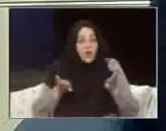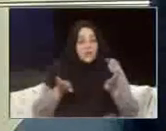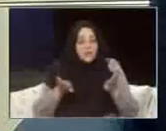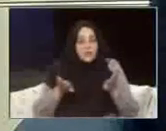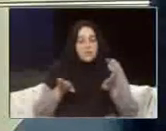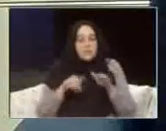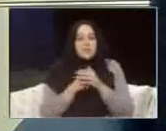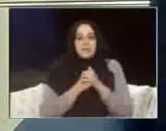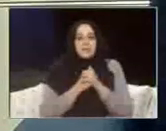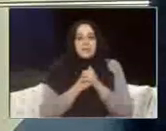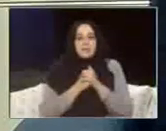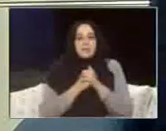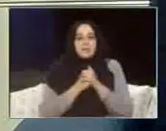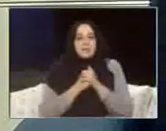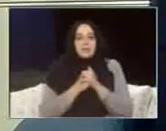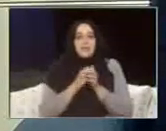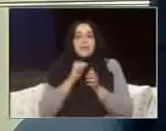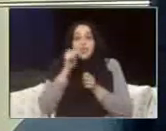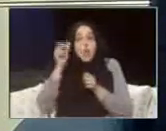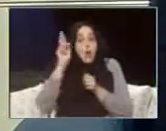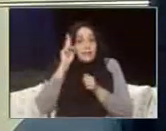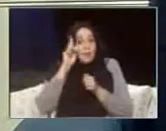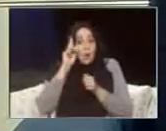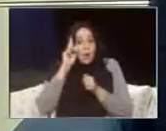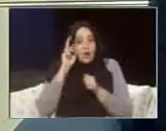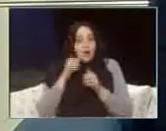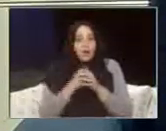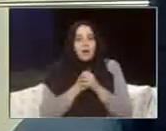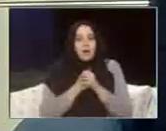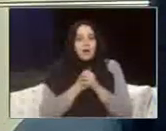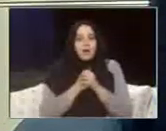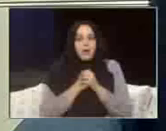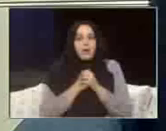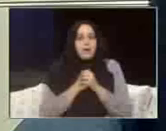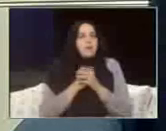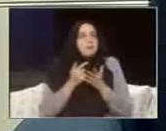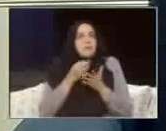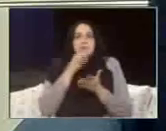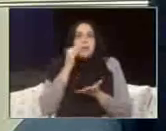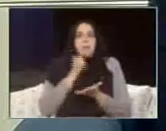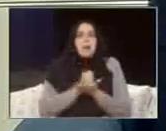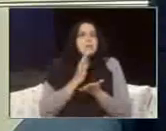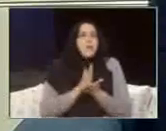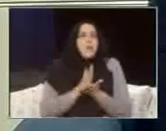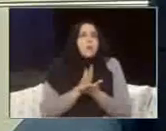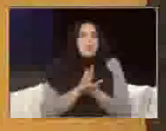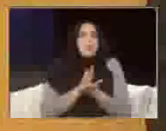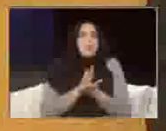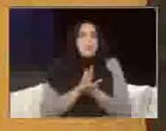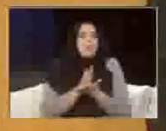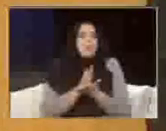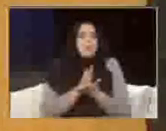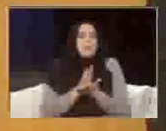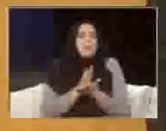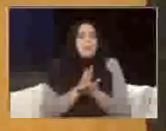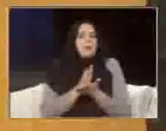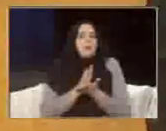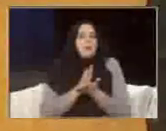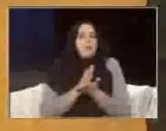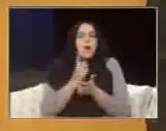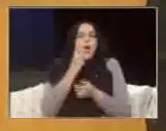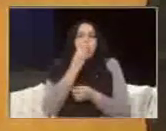بالمليح ما بدون سبب. واش كاين؟ قال لك باسكو هكا حاجه طغيان، حاجه